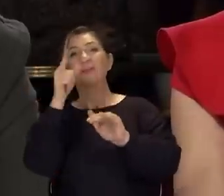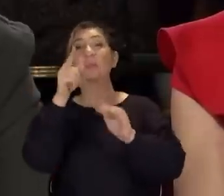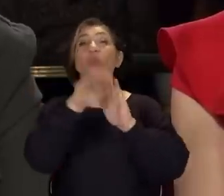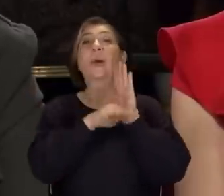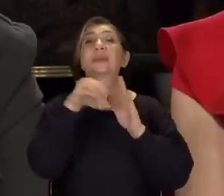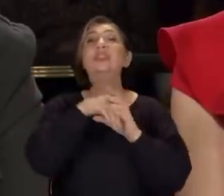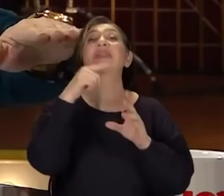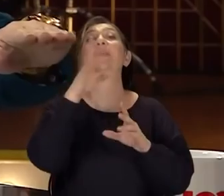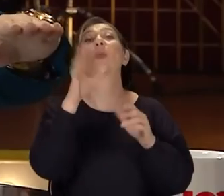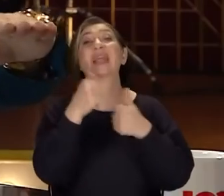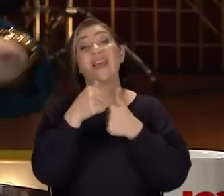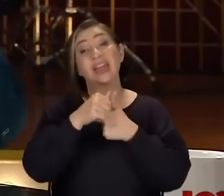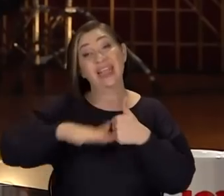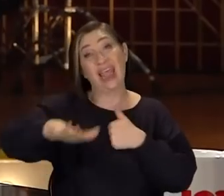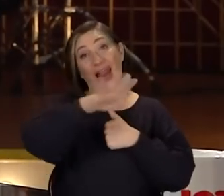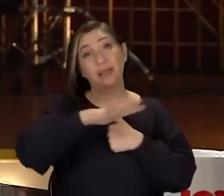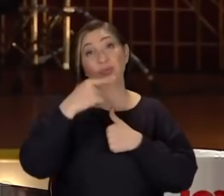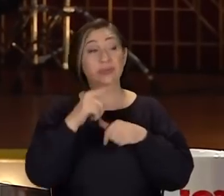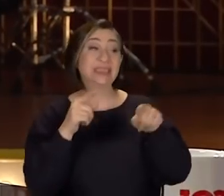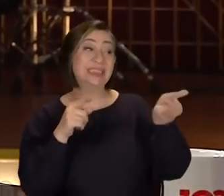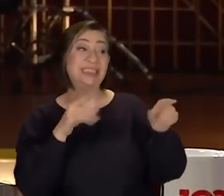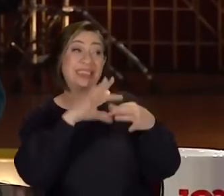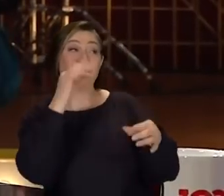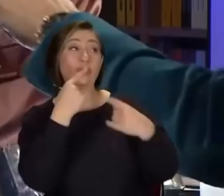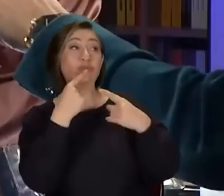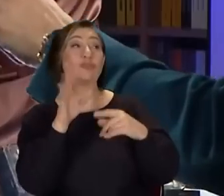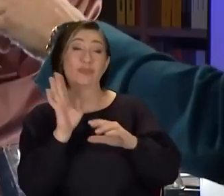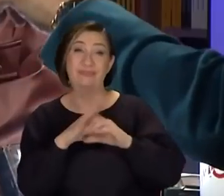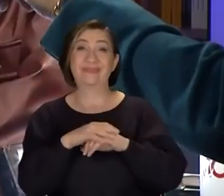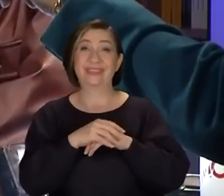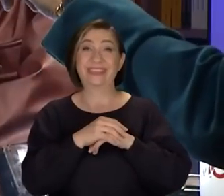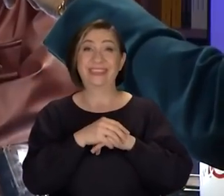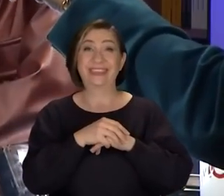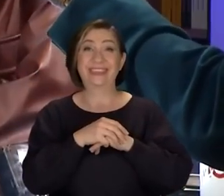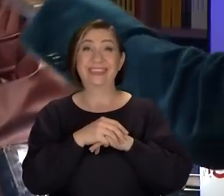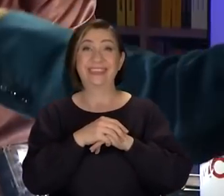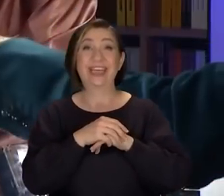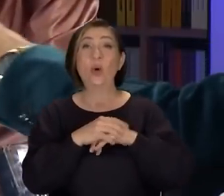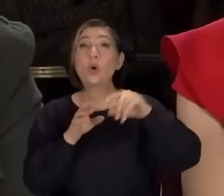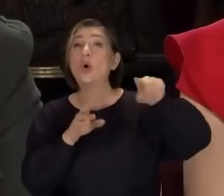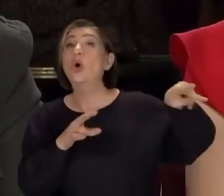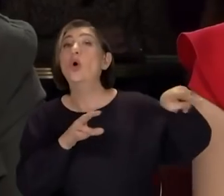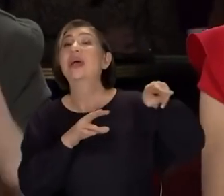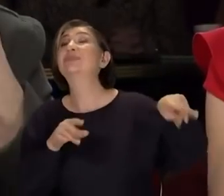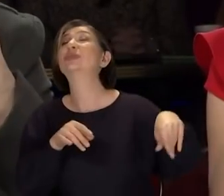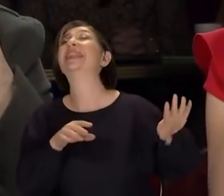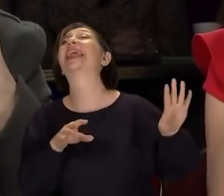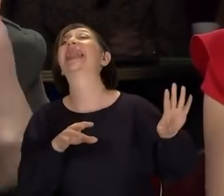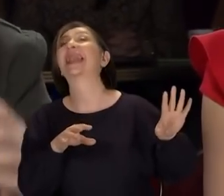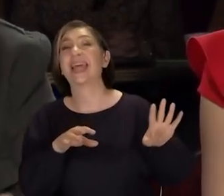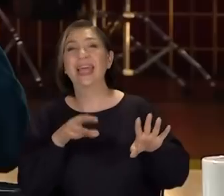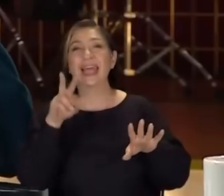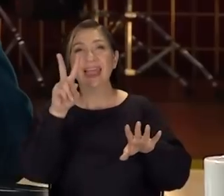senin programı için söylemiyorum evlilik genelde konuşuyorum sizlerle söz etmiyorum burada değil olsa her söz etmiyor